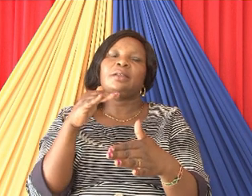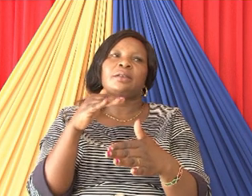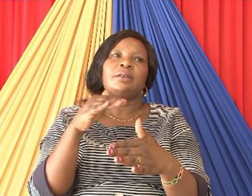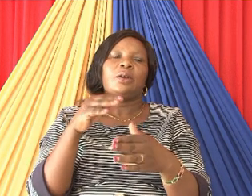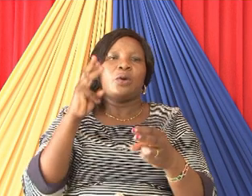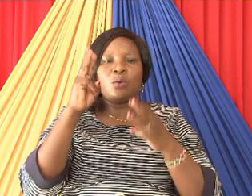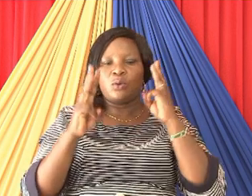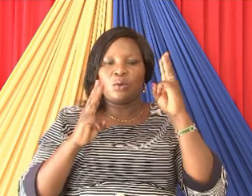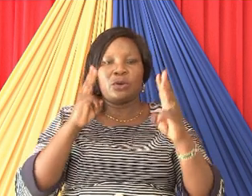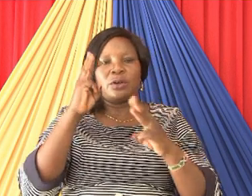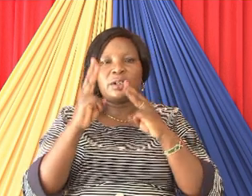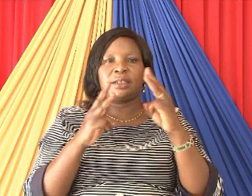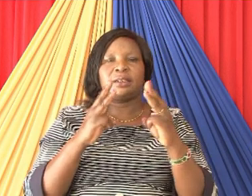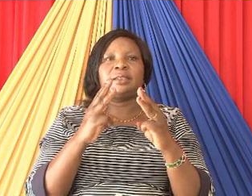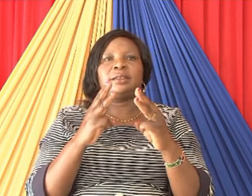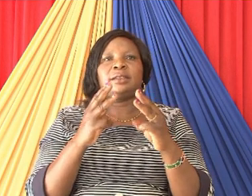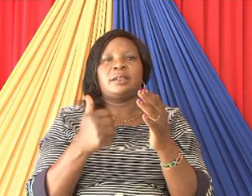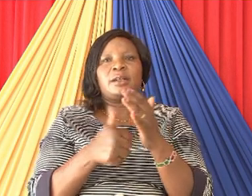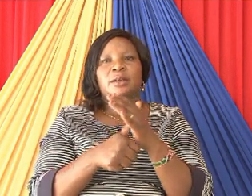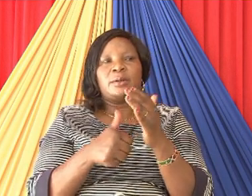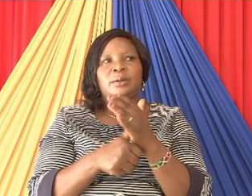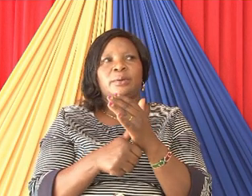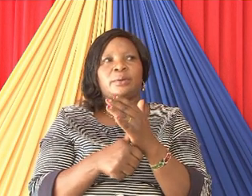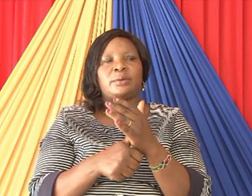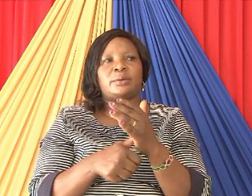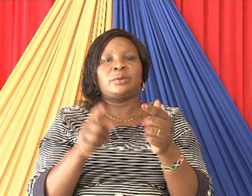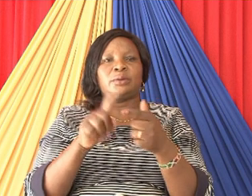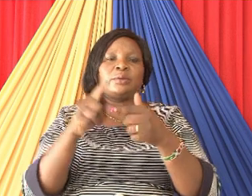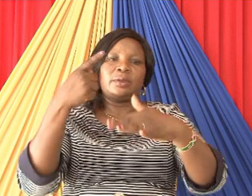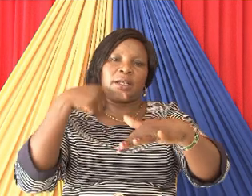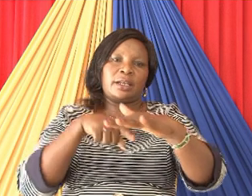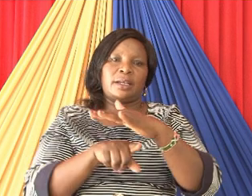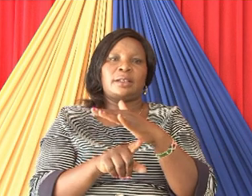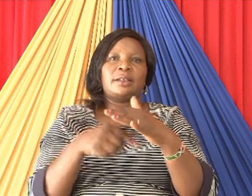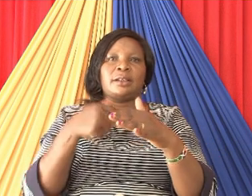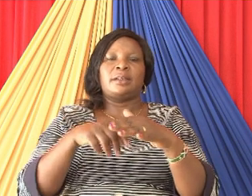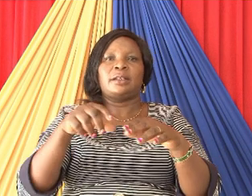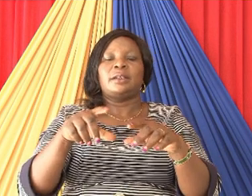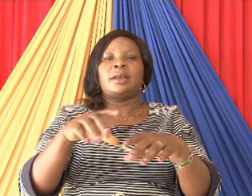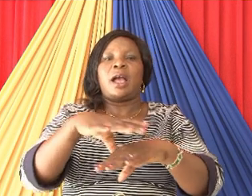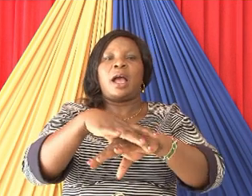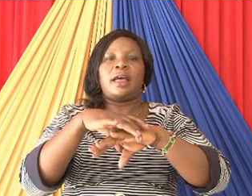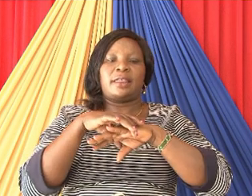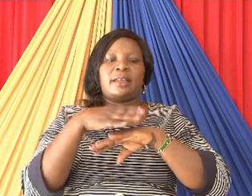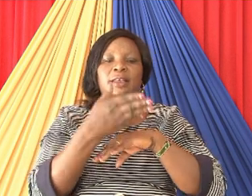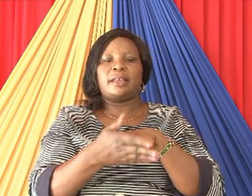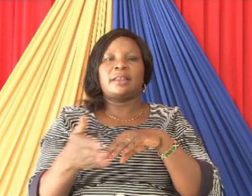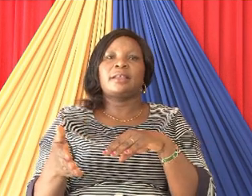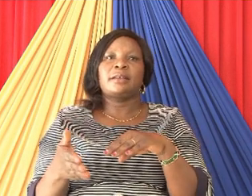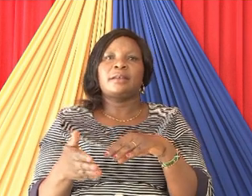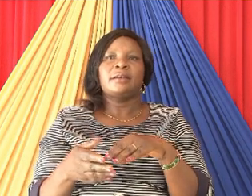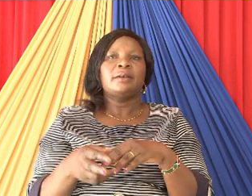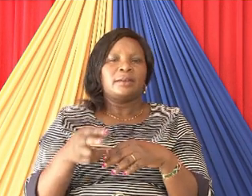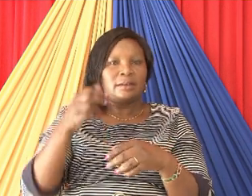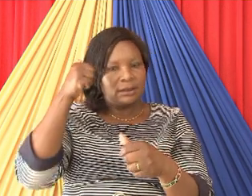the deceitfulness, mambo ya kuingilia maisha ya dunia. Tunakumbuka yule kijana ambaye